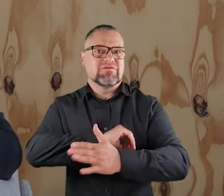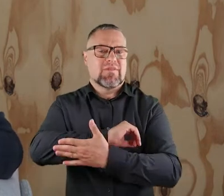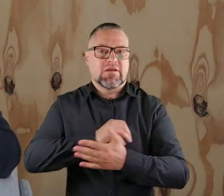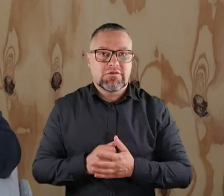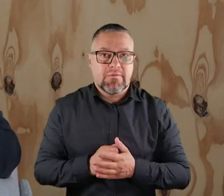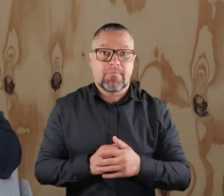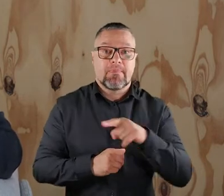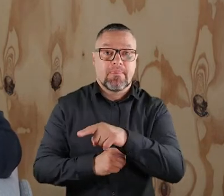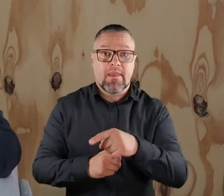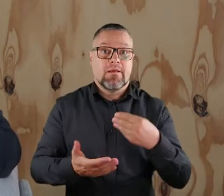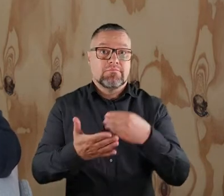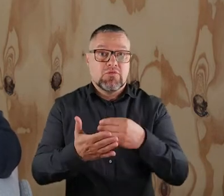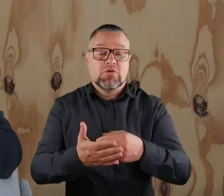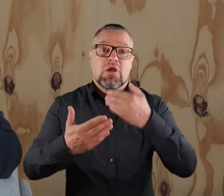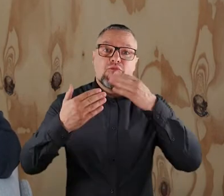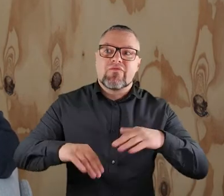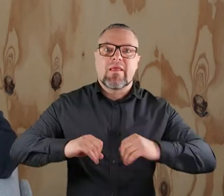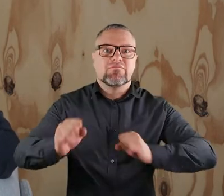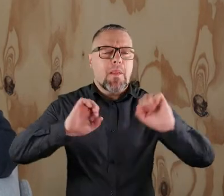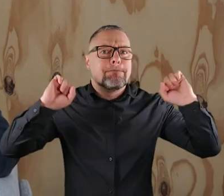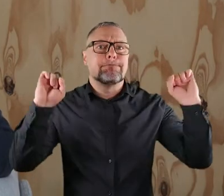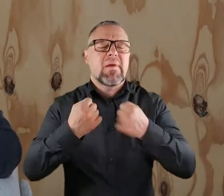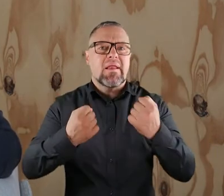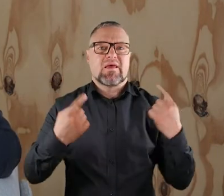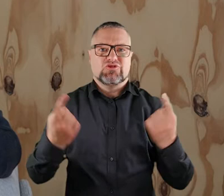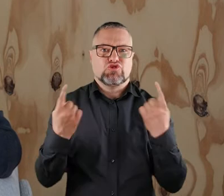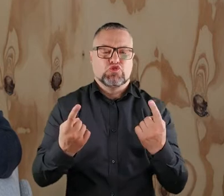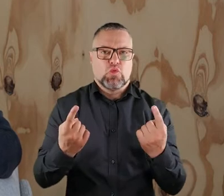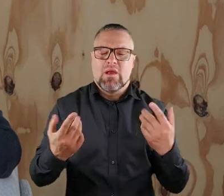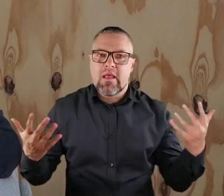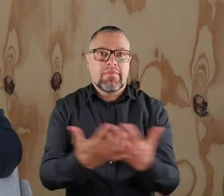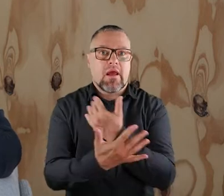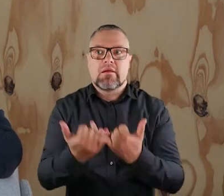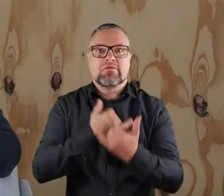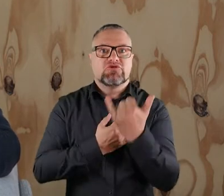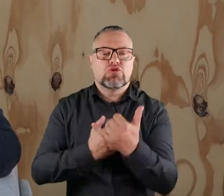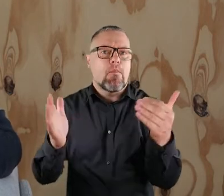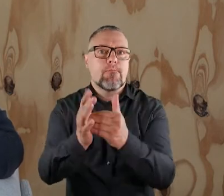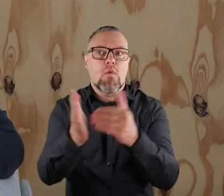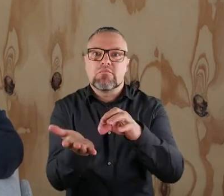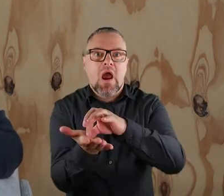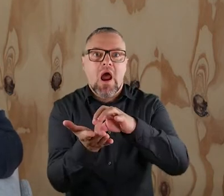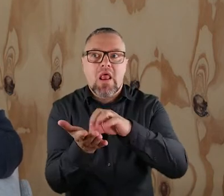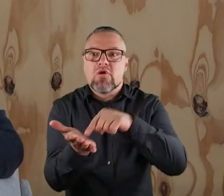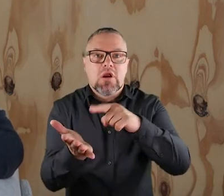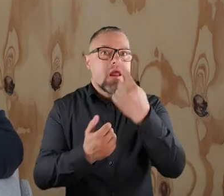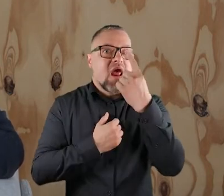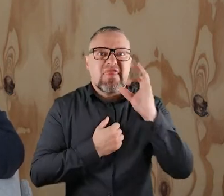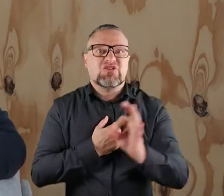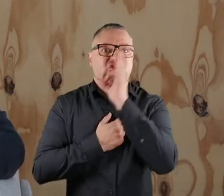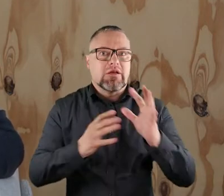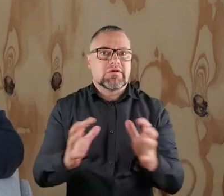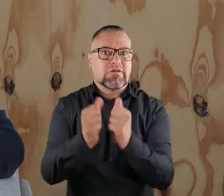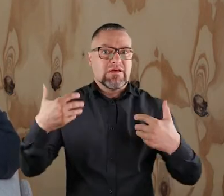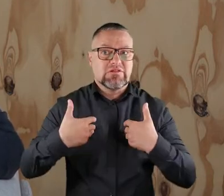Środki te pozwalają nam także działać w takich sytuacjach pilnych, kiedy na przykład dane dziecko potrzebuje leku będącego